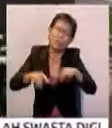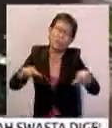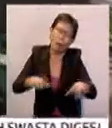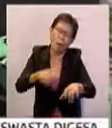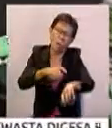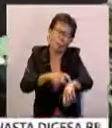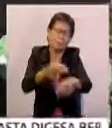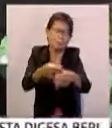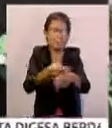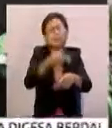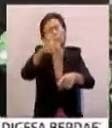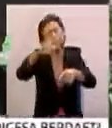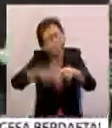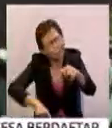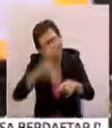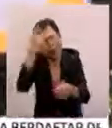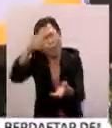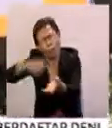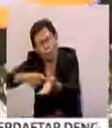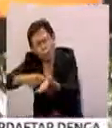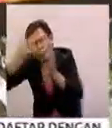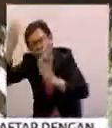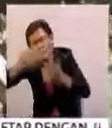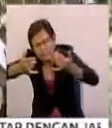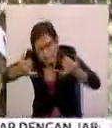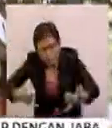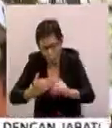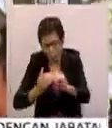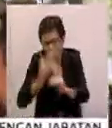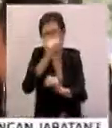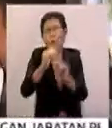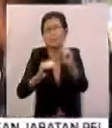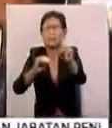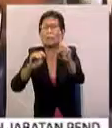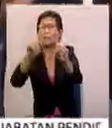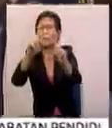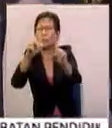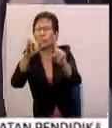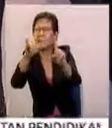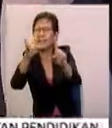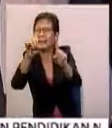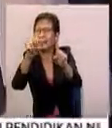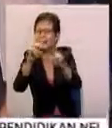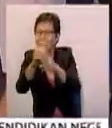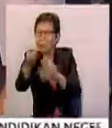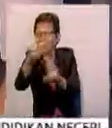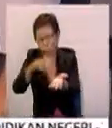dilaksanakan dalam masa singkat kerana hutang negara ketika ini melebihi 1 trilion ringgit.